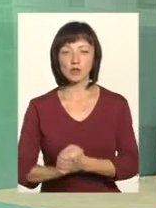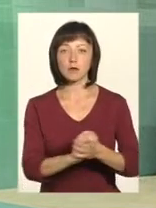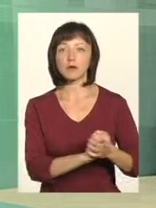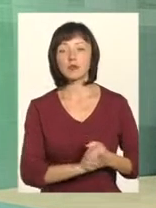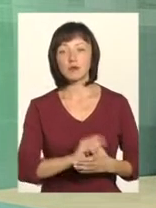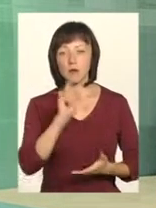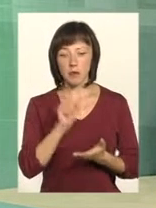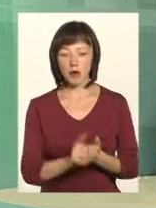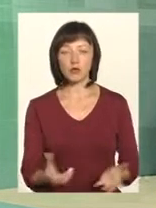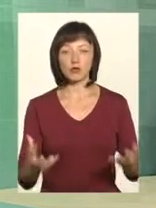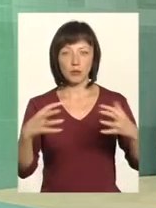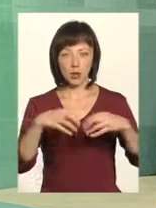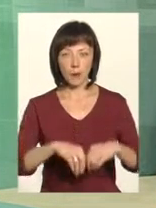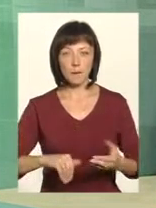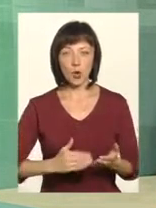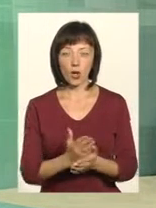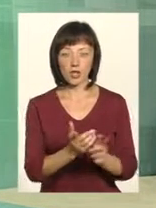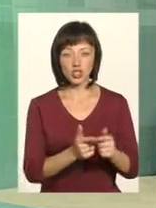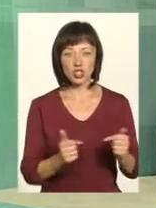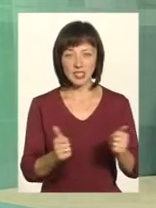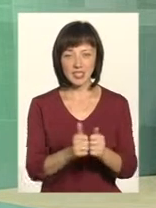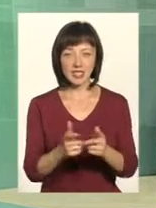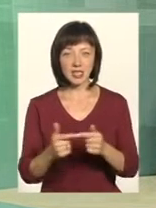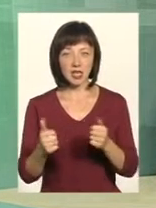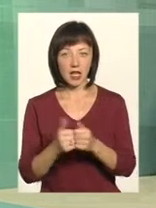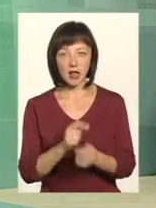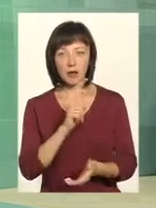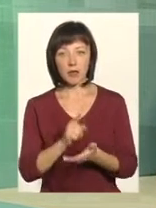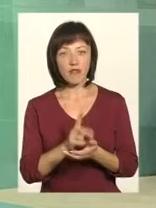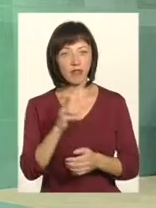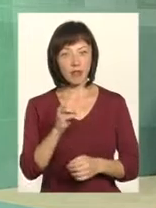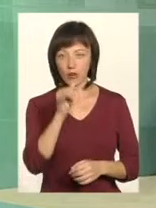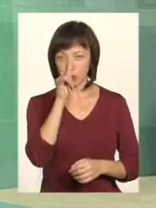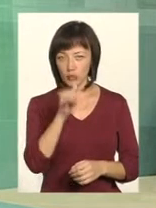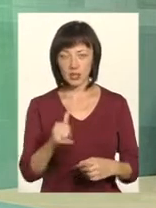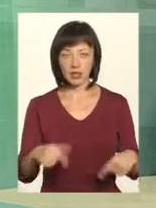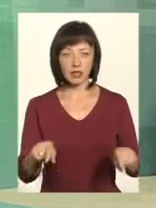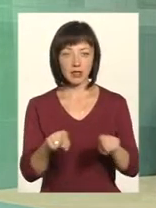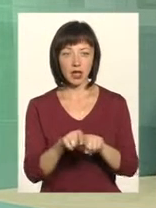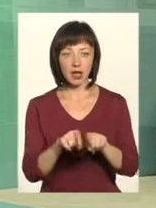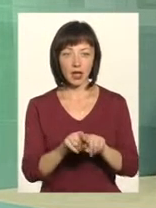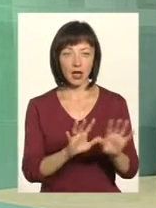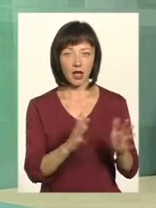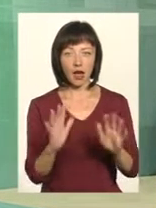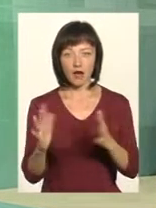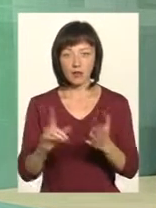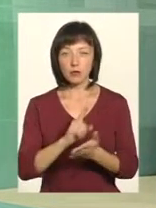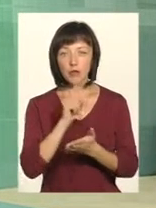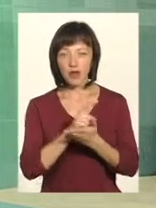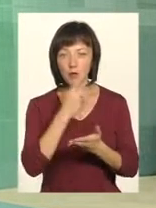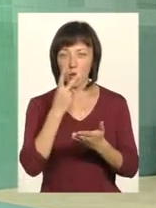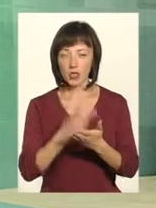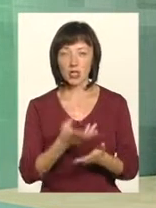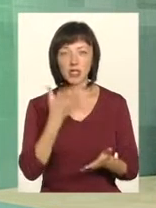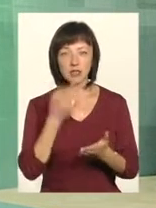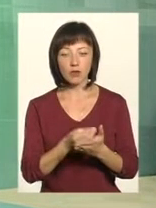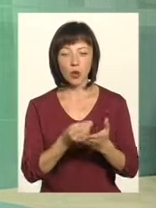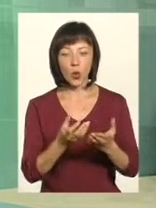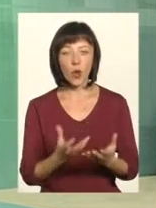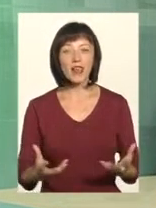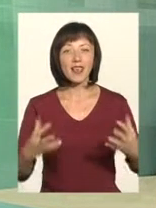здорові політичні сили повинні не допустити таких явищ. І ми повинні показати свою єдність